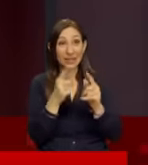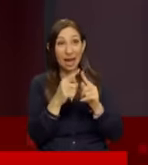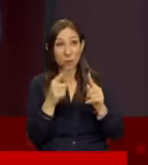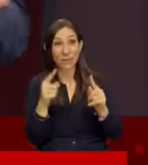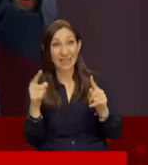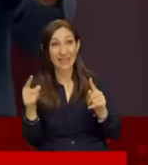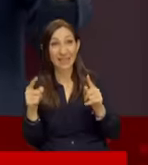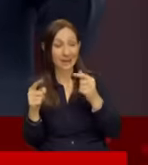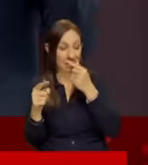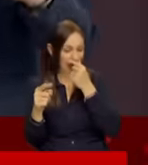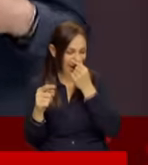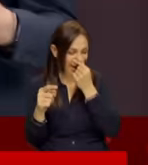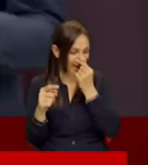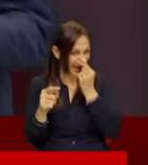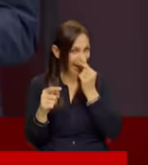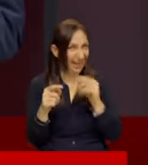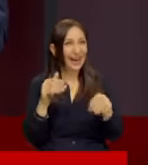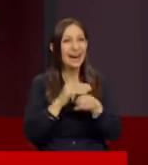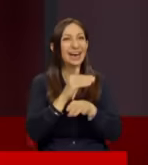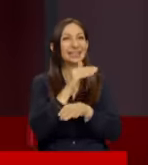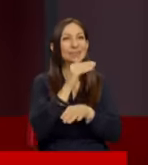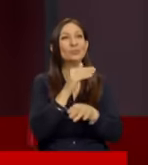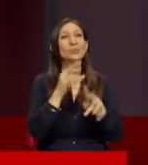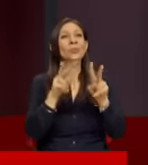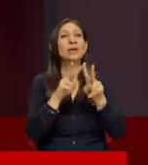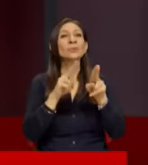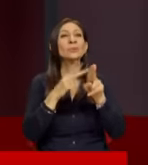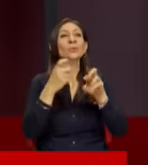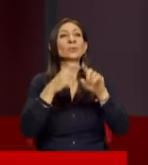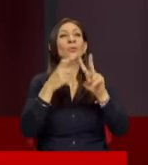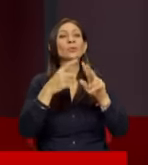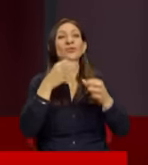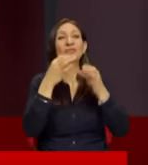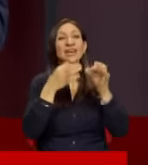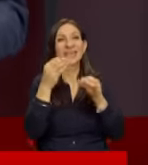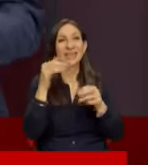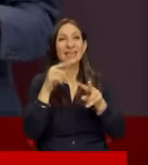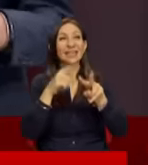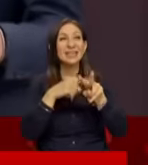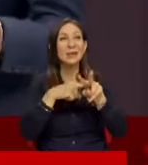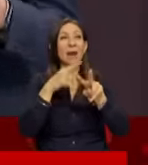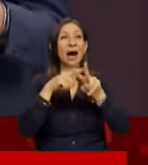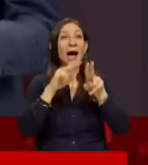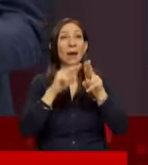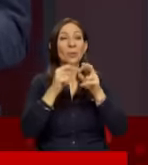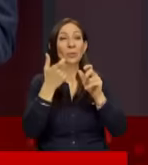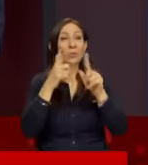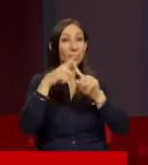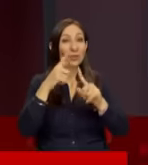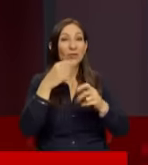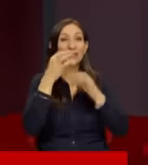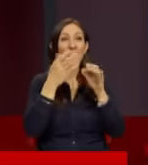uzasaydı hayatımıza Murat Kurum fıkraları girecekti. Yıldırım evet. Akbulut'la ilgili üretilen